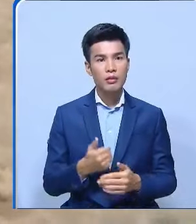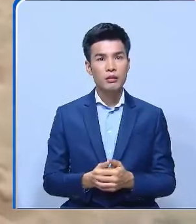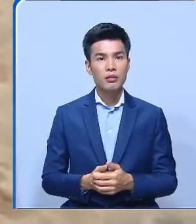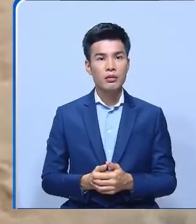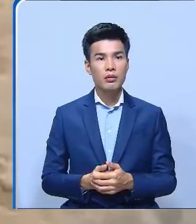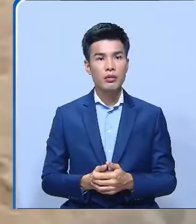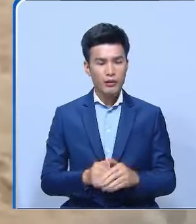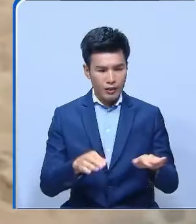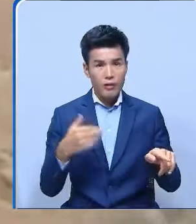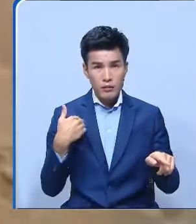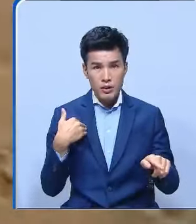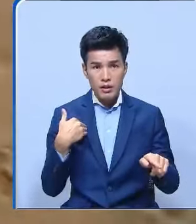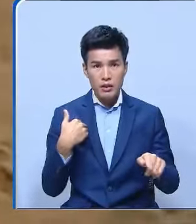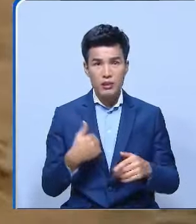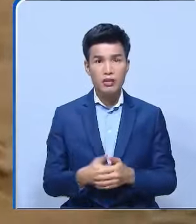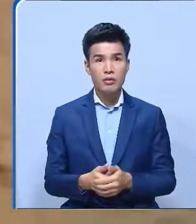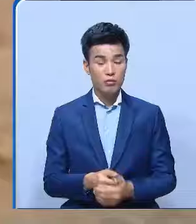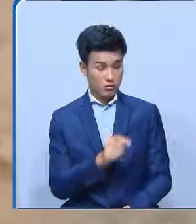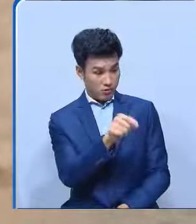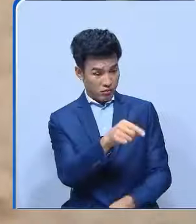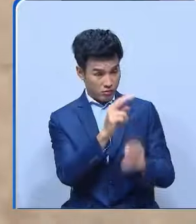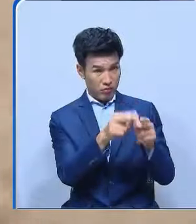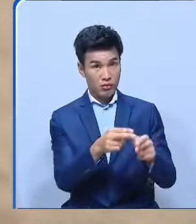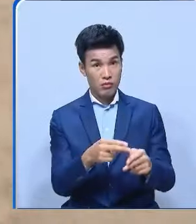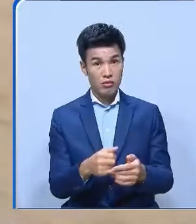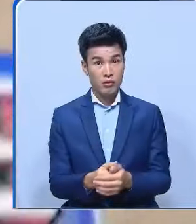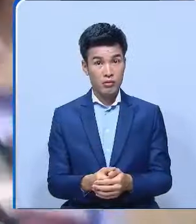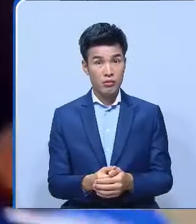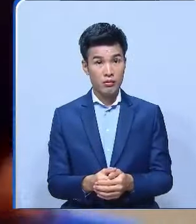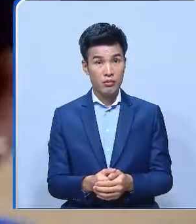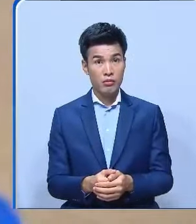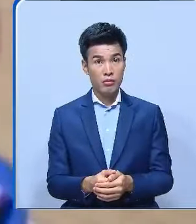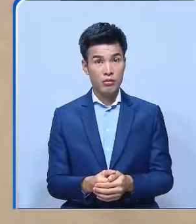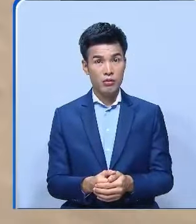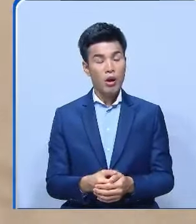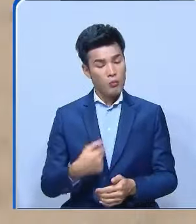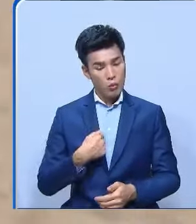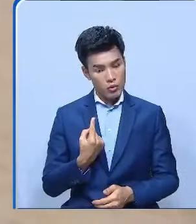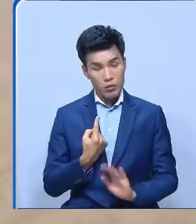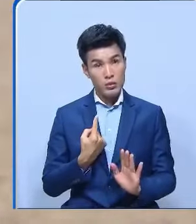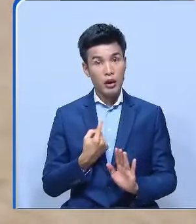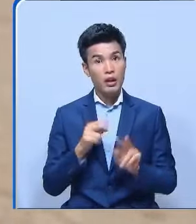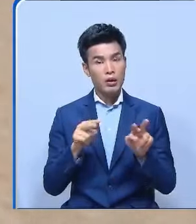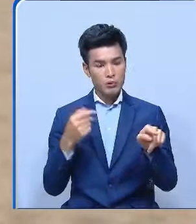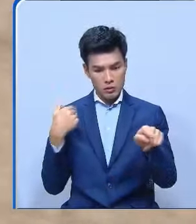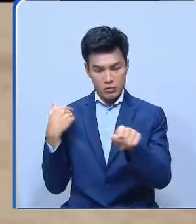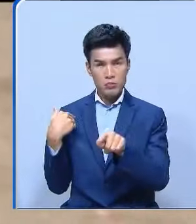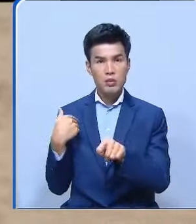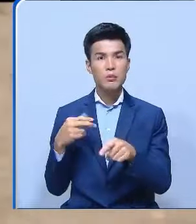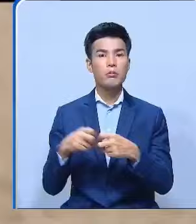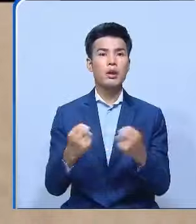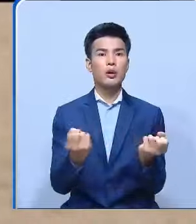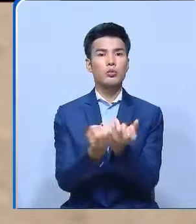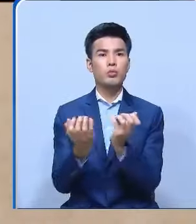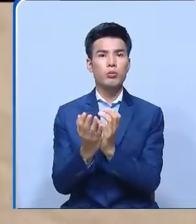เด็กก็นั่งอยู่เนี่ย แม่ ไอ้แล้วเป็นเรื่องของคุณผมไม่ได้ ไม่ใช่แค่ผมแค่คนเดียวนู่นเขาก็โดน